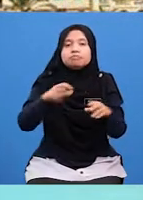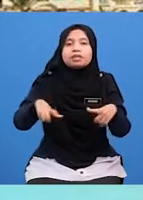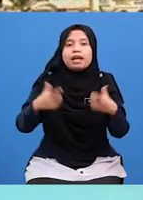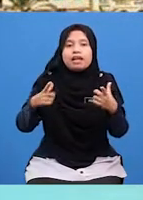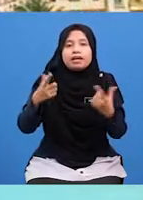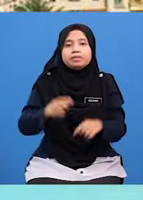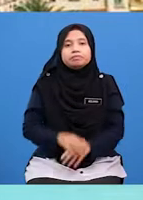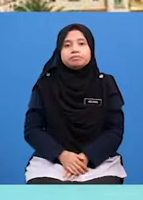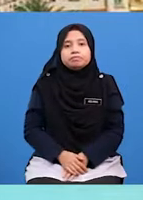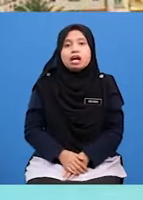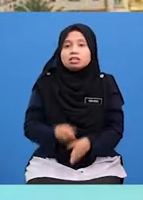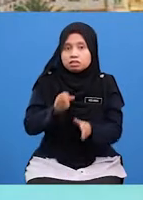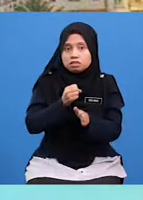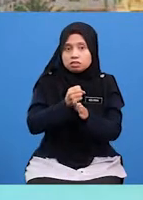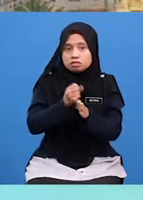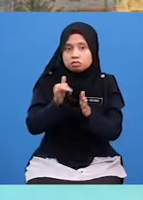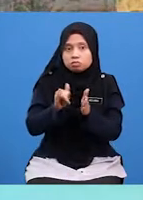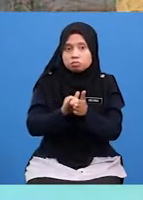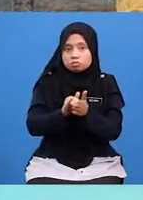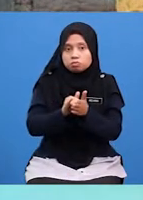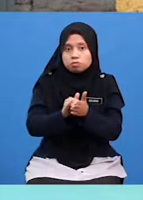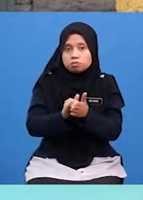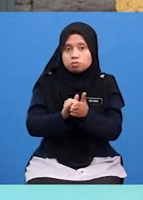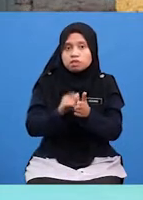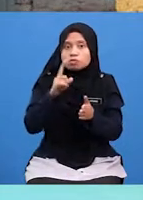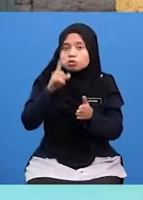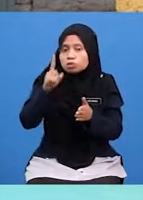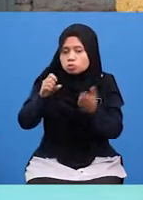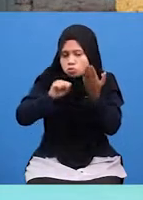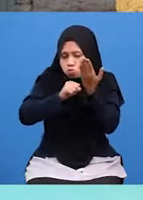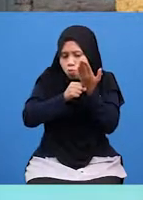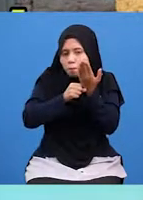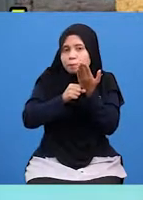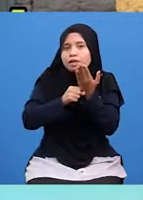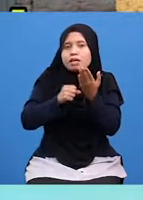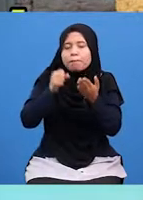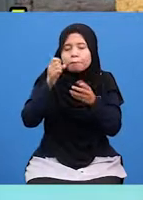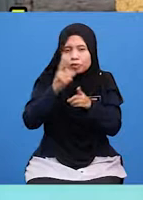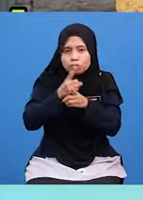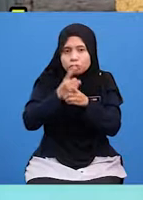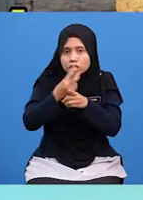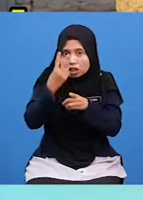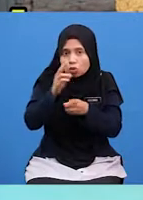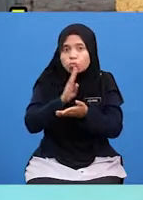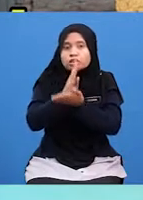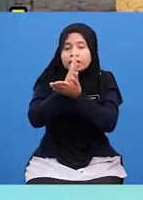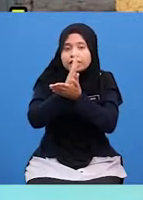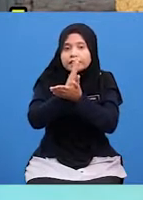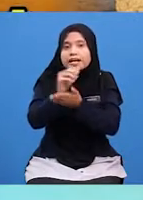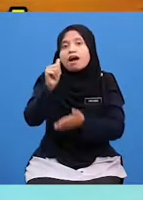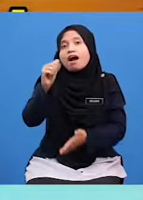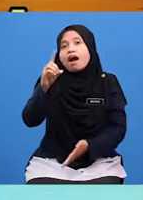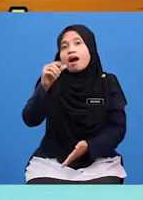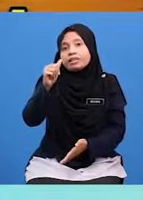Byzantium. Di samping itu, Rihlah Ibnu Battuta juga satu-satunya sumber maklumat langsung mengenai budaya, adat